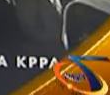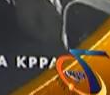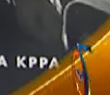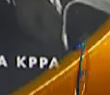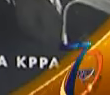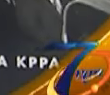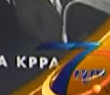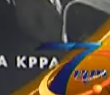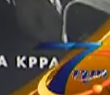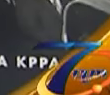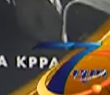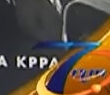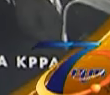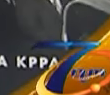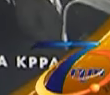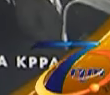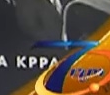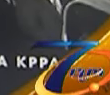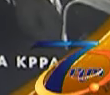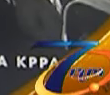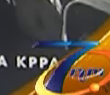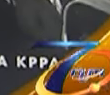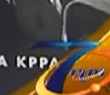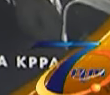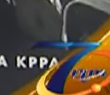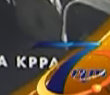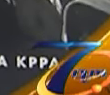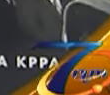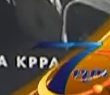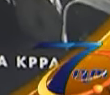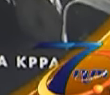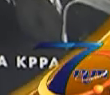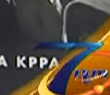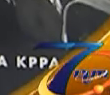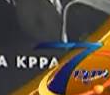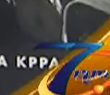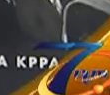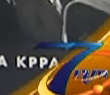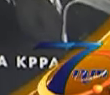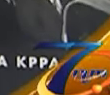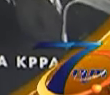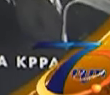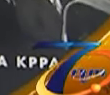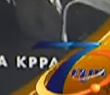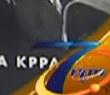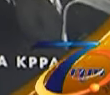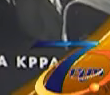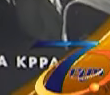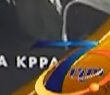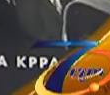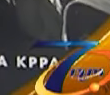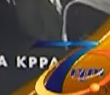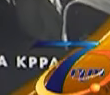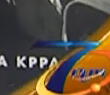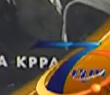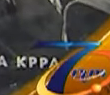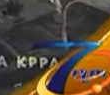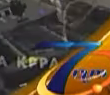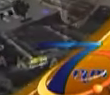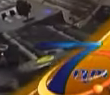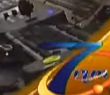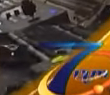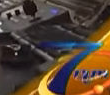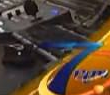organisasinya. Dimensi perubahan ini telah membuka paradigma baru penyiaran negara